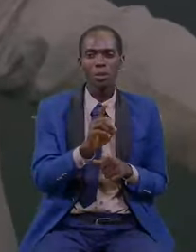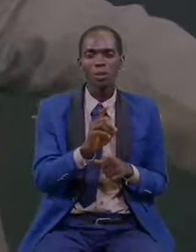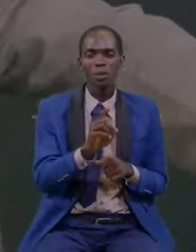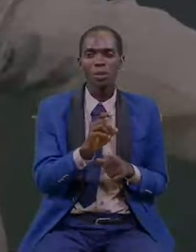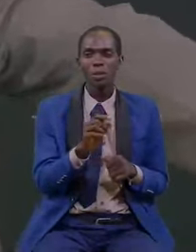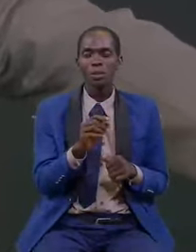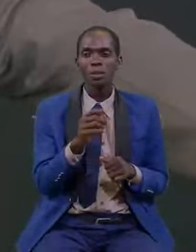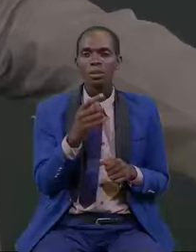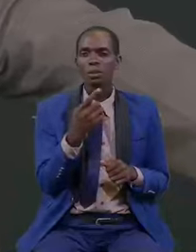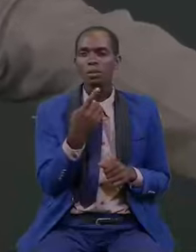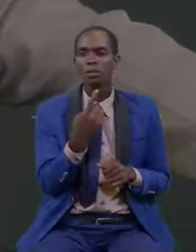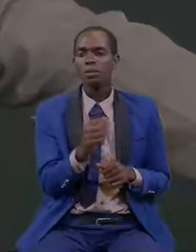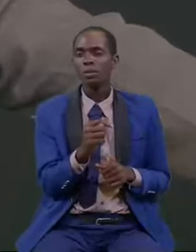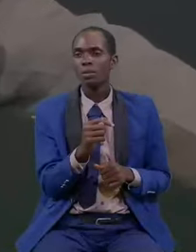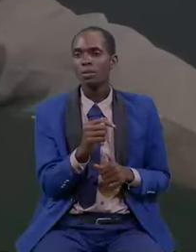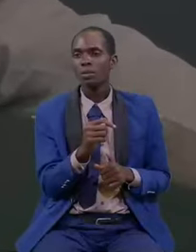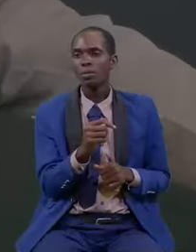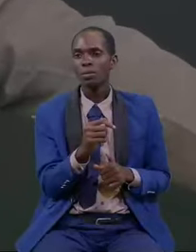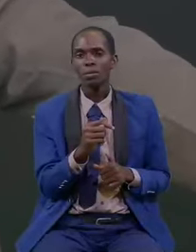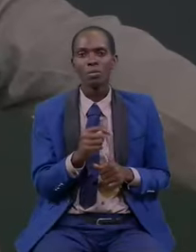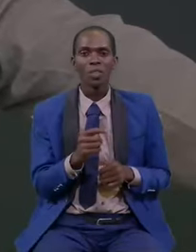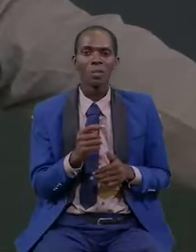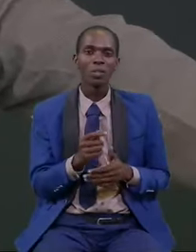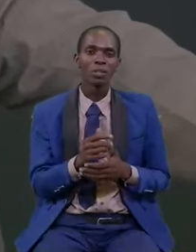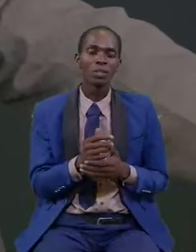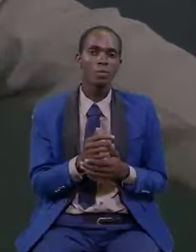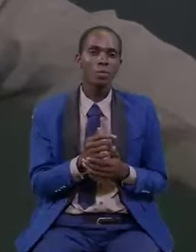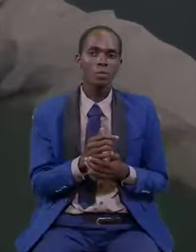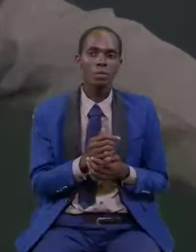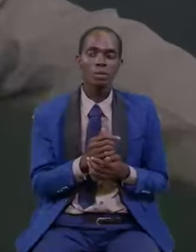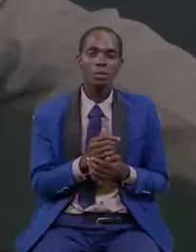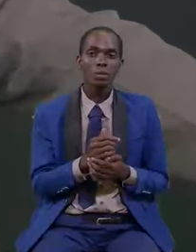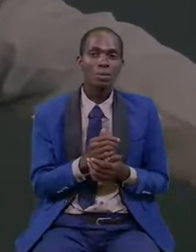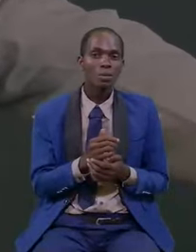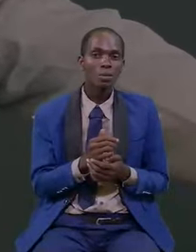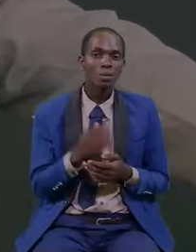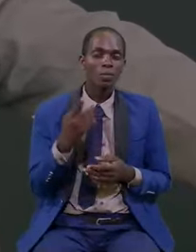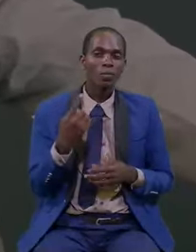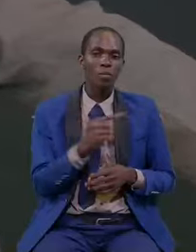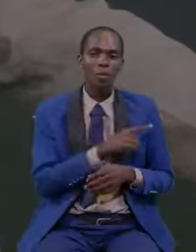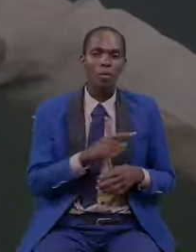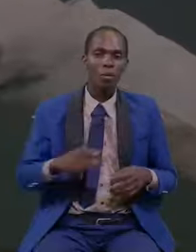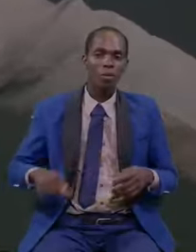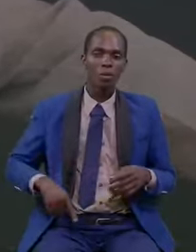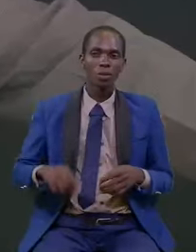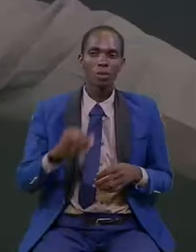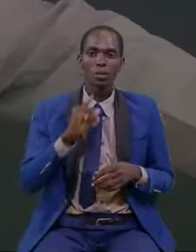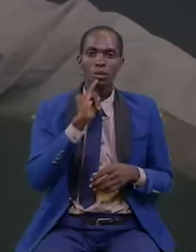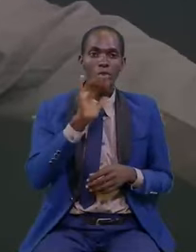dépend de votre préparation. Vous savez qu'il est la porte. Il est le